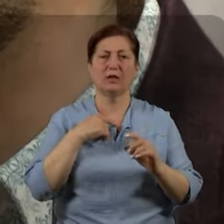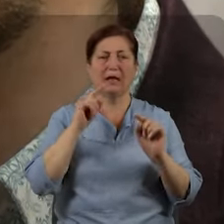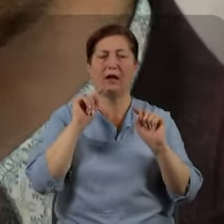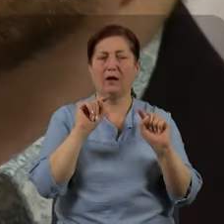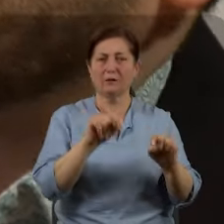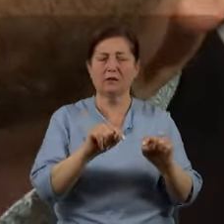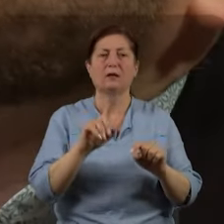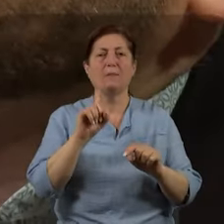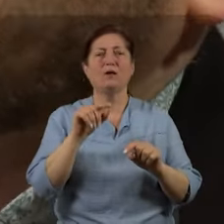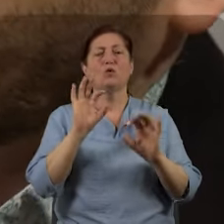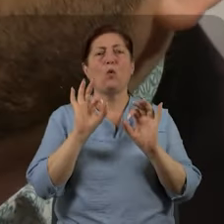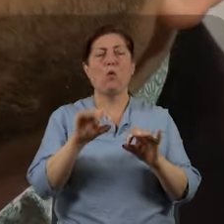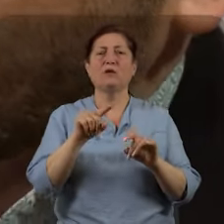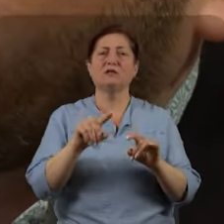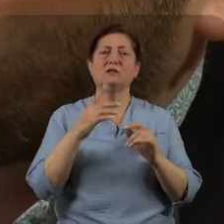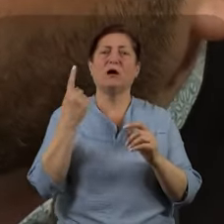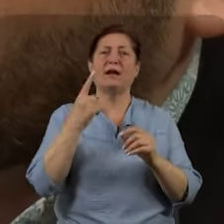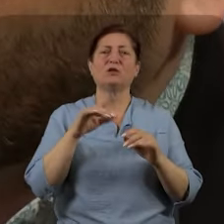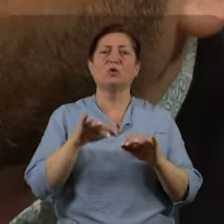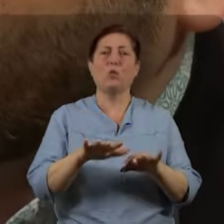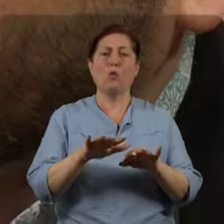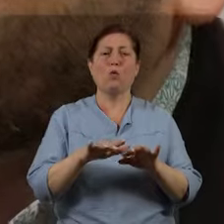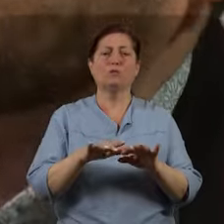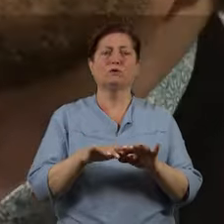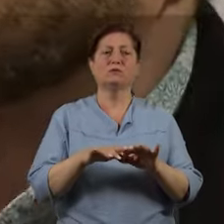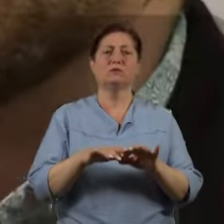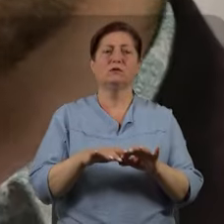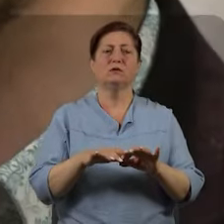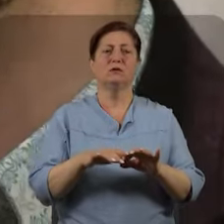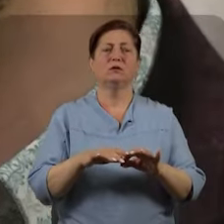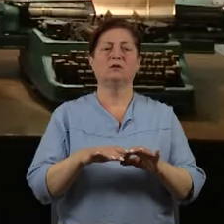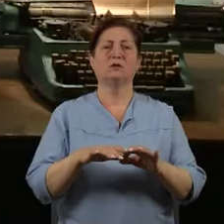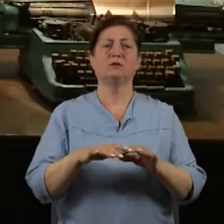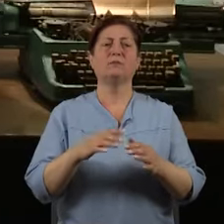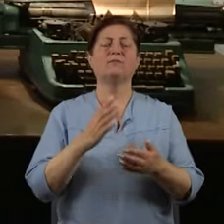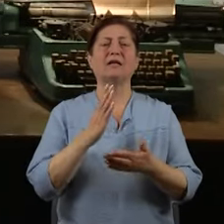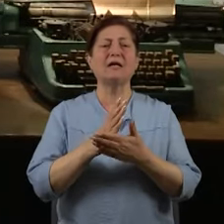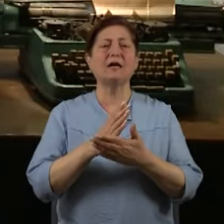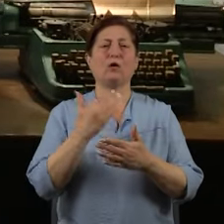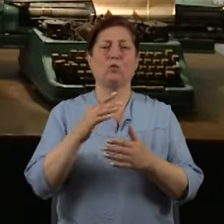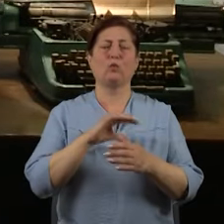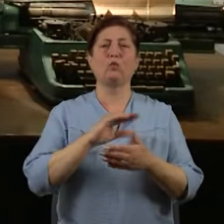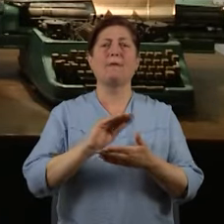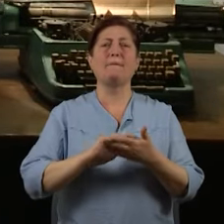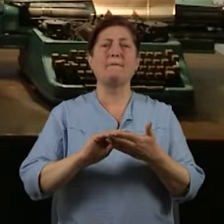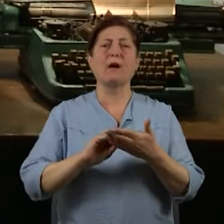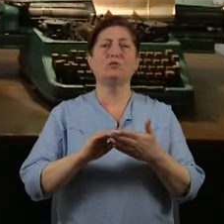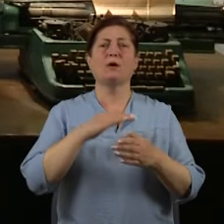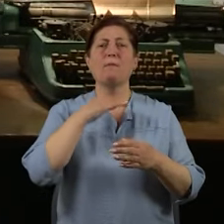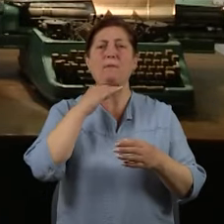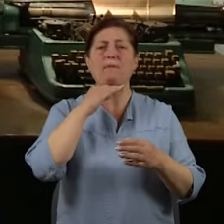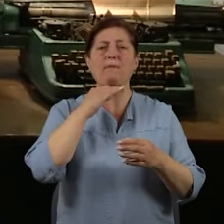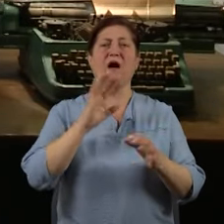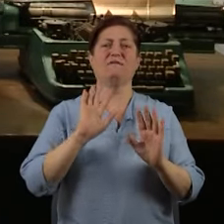բայց կոնկրետ այստեղ եւ առաջին գործում կռունկները կր հեռացան եւ այլն, այս բանայուսական խորքը բավական եւ